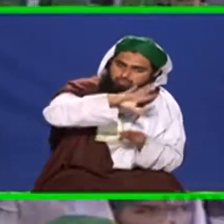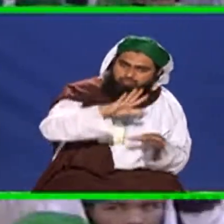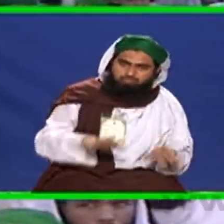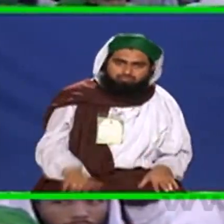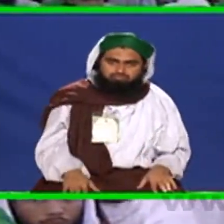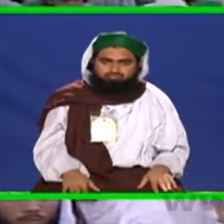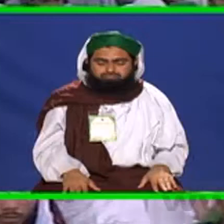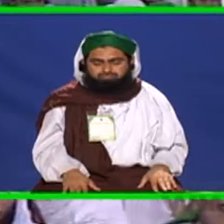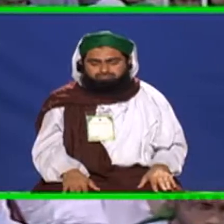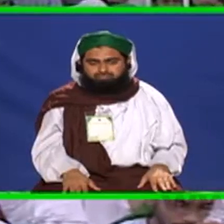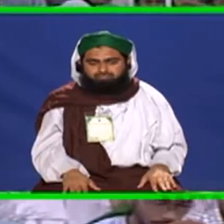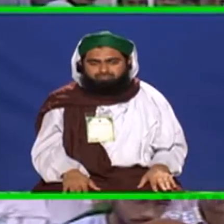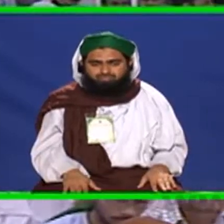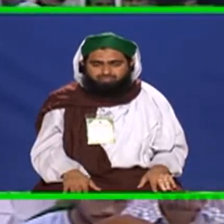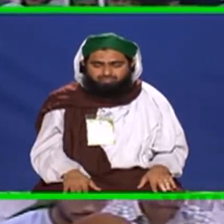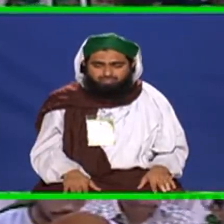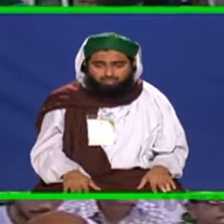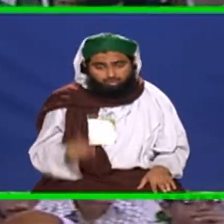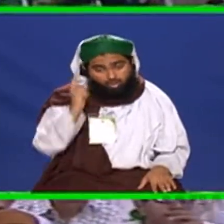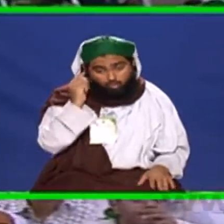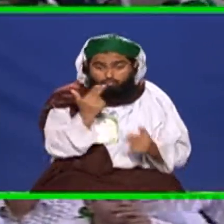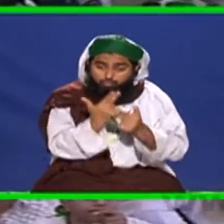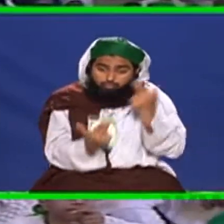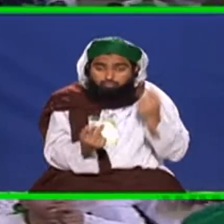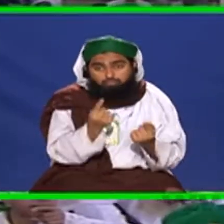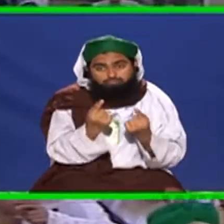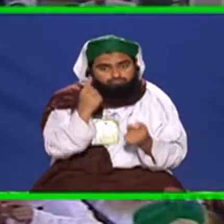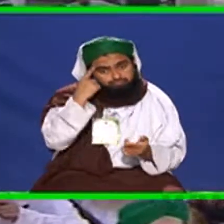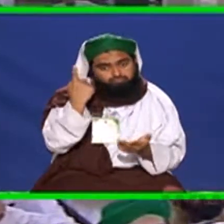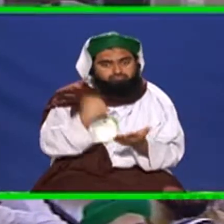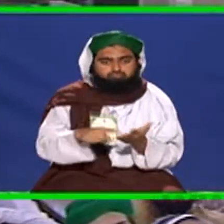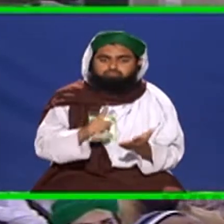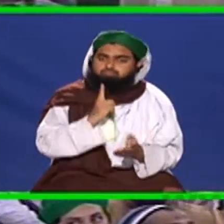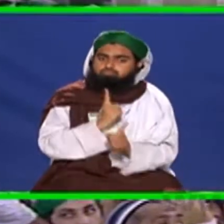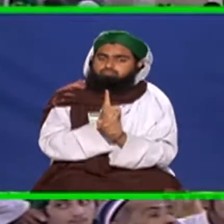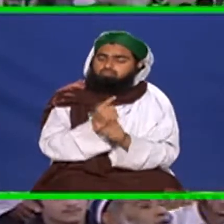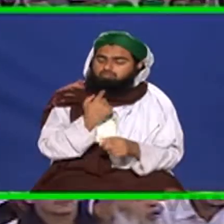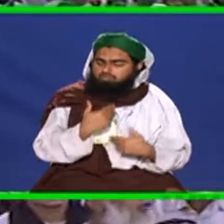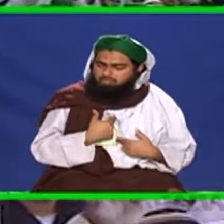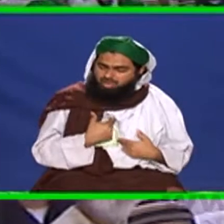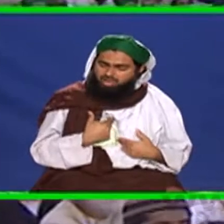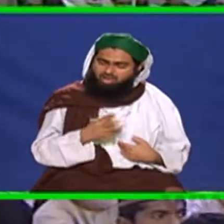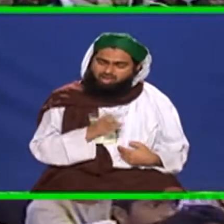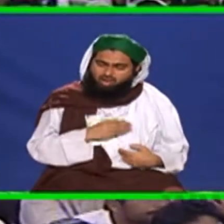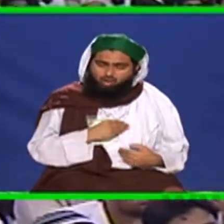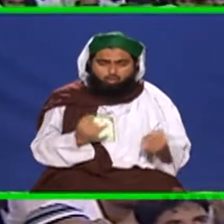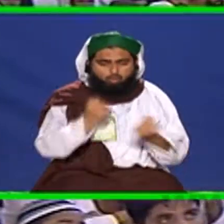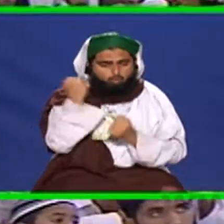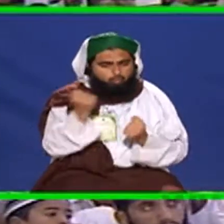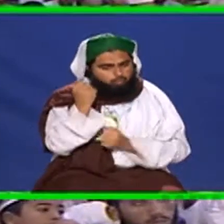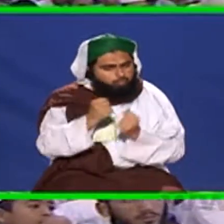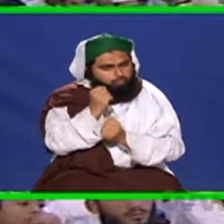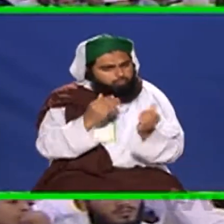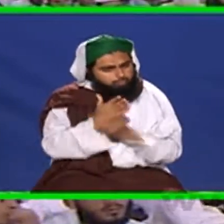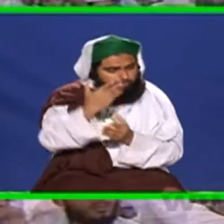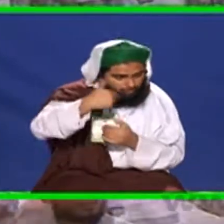تو جب یہ قصہ سنا تو پھر اس کی کھوپڑی میں آ گئی بات کہ ہاں یار بات تو صحیح ہے کہ میں اس طرح بھاگ تو رہا